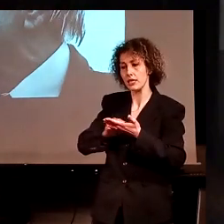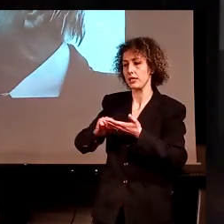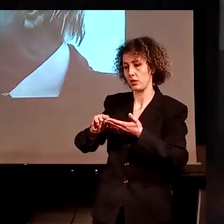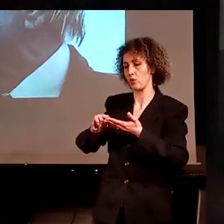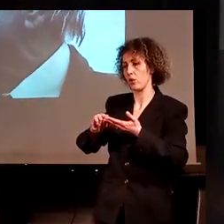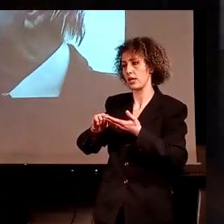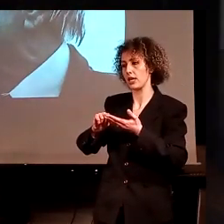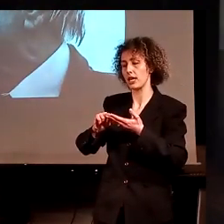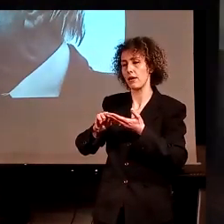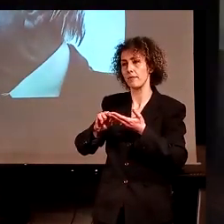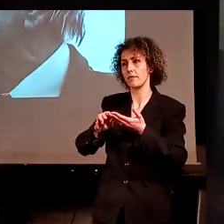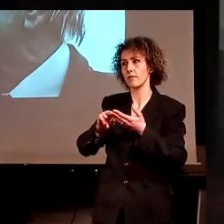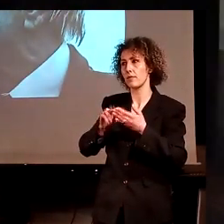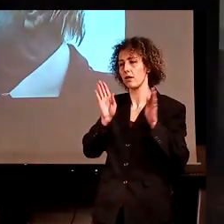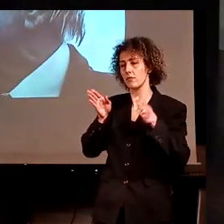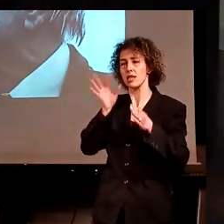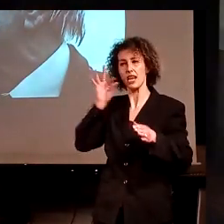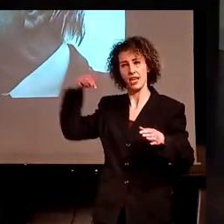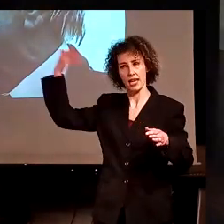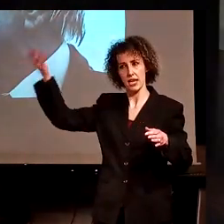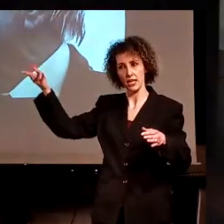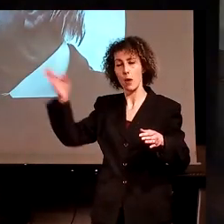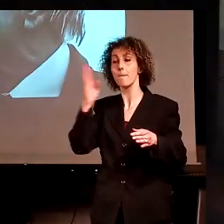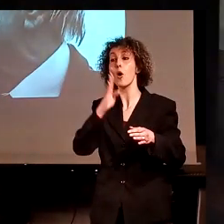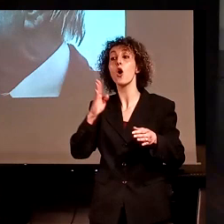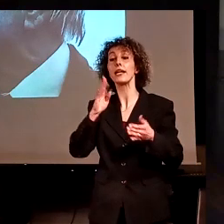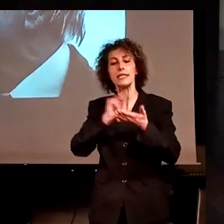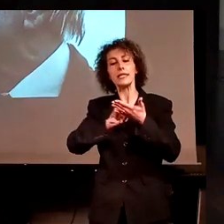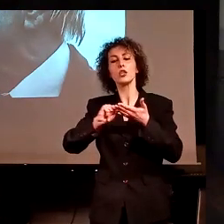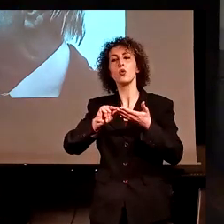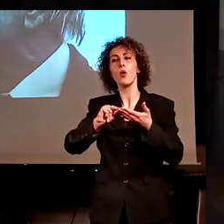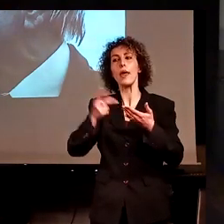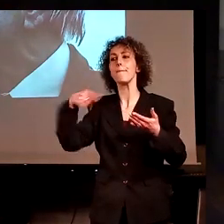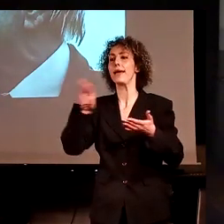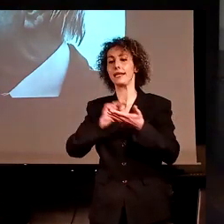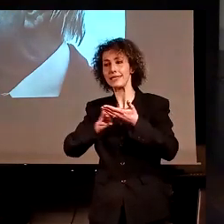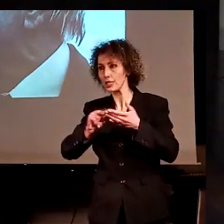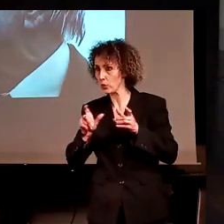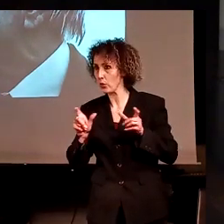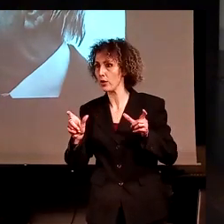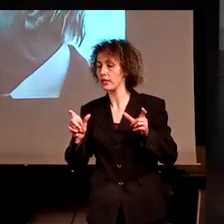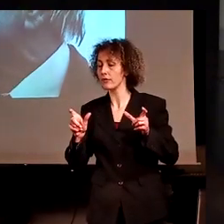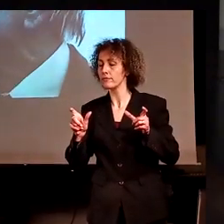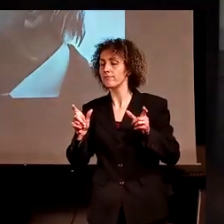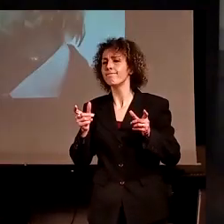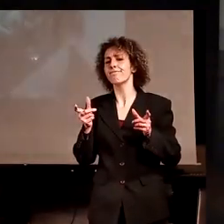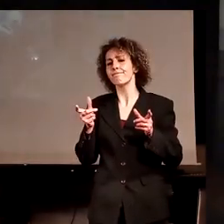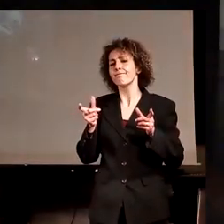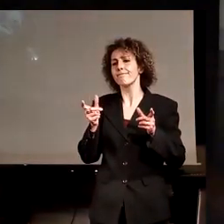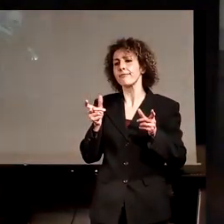stranieri e borges è stato a lungo considerato uno scrittore per scrittori e questa voleva essere una definizione un